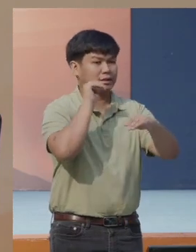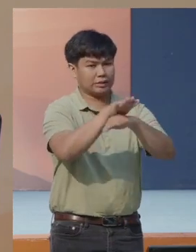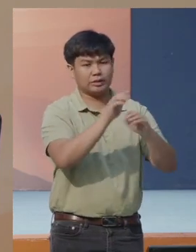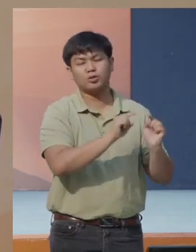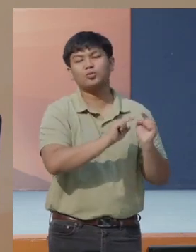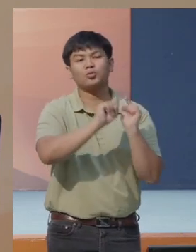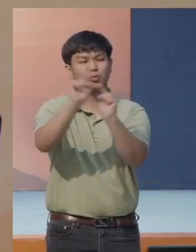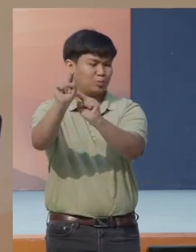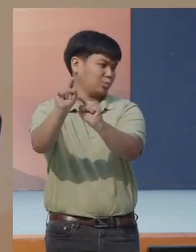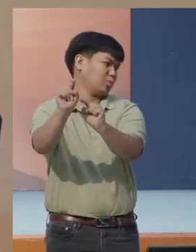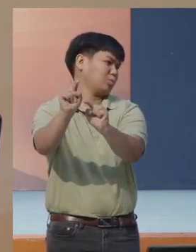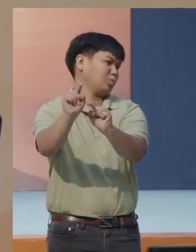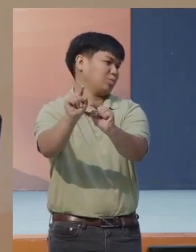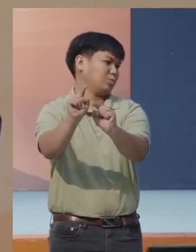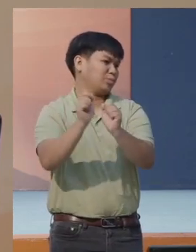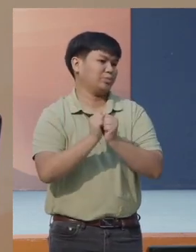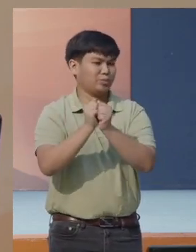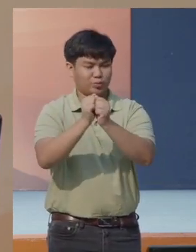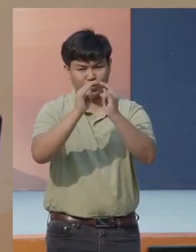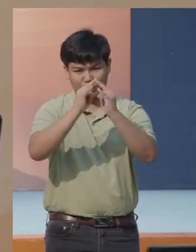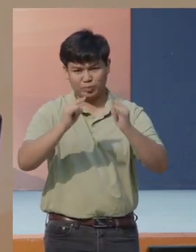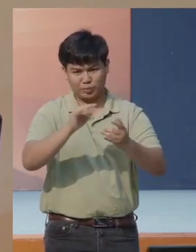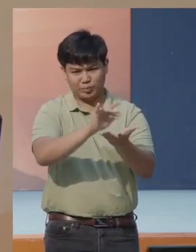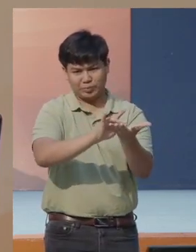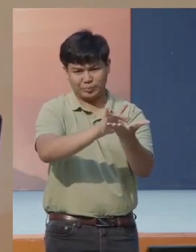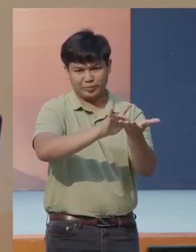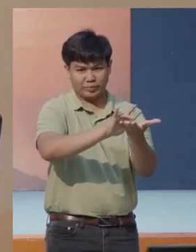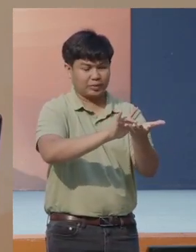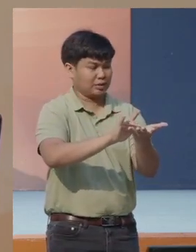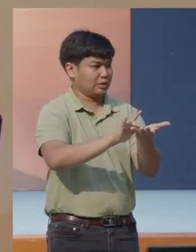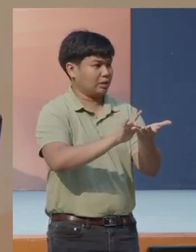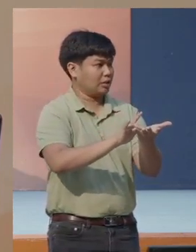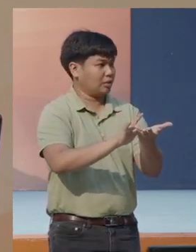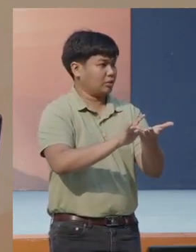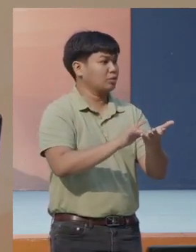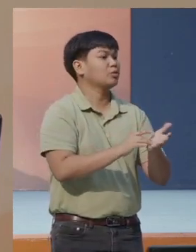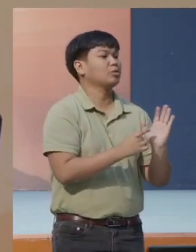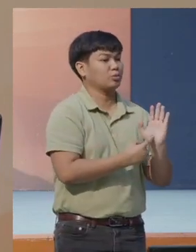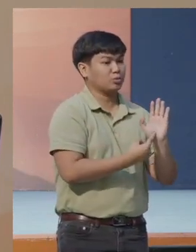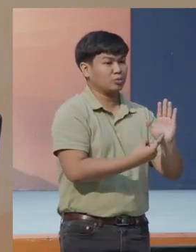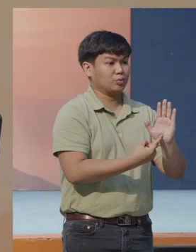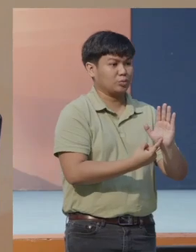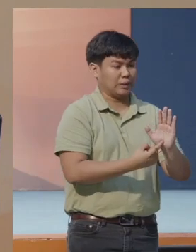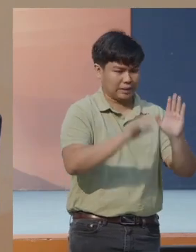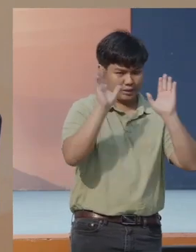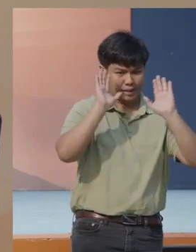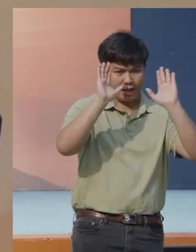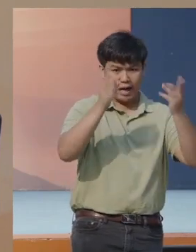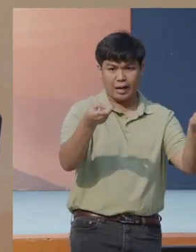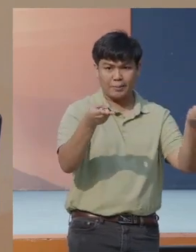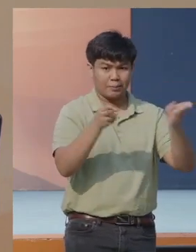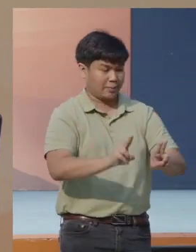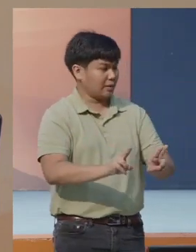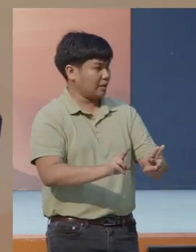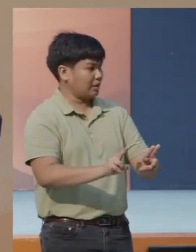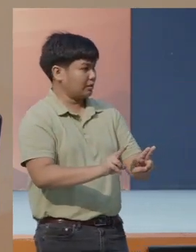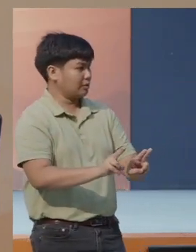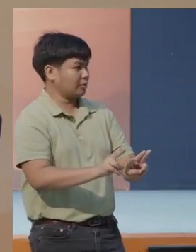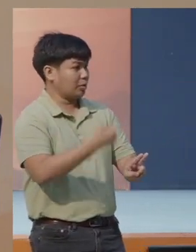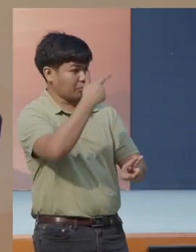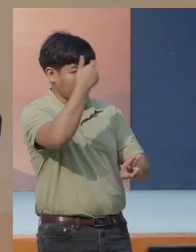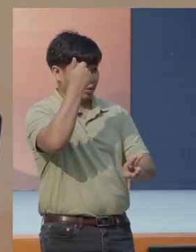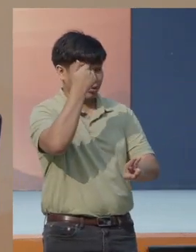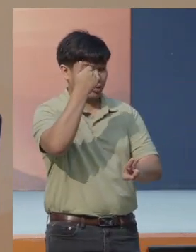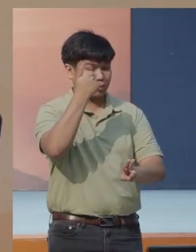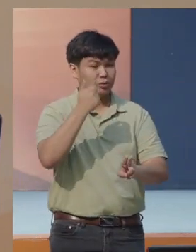No? And that's the magical thing that happened kasi yung